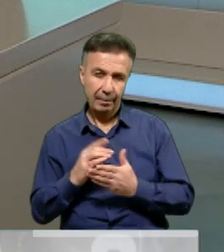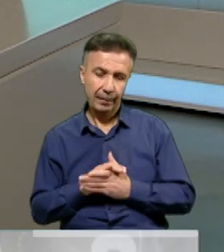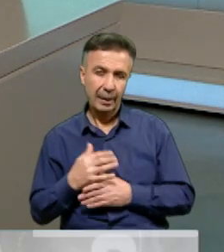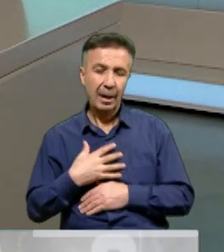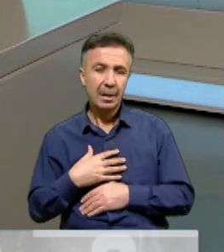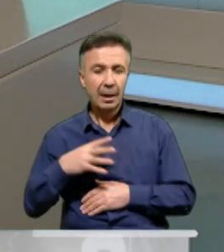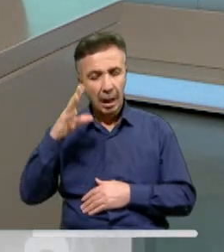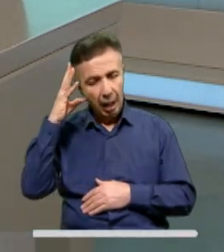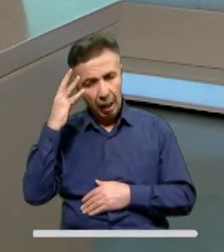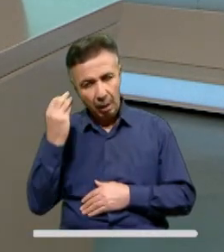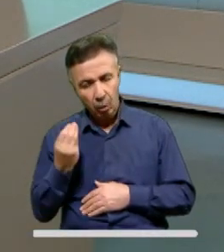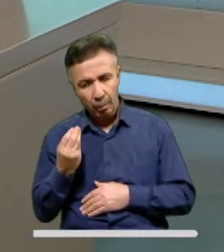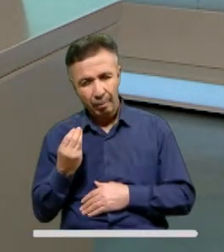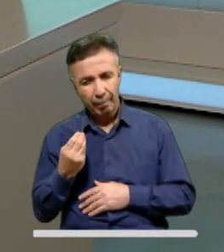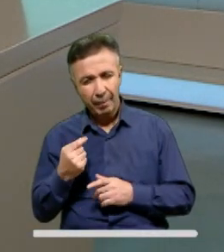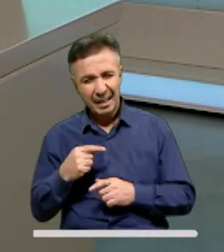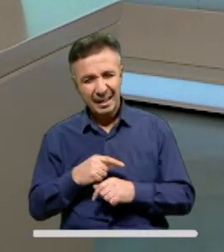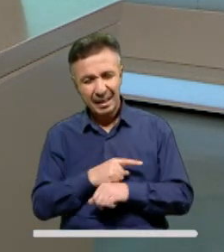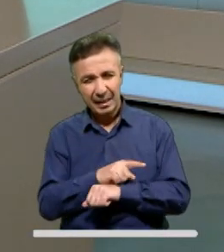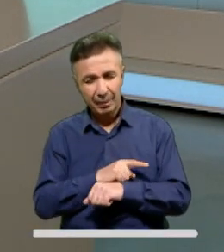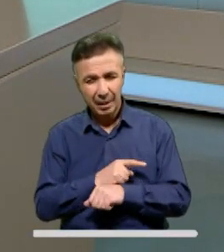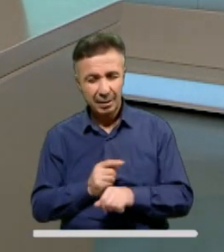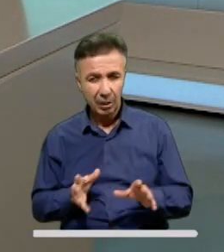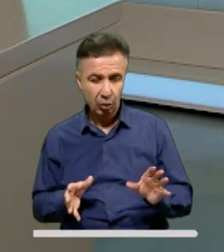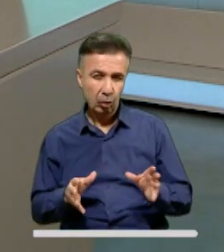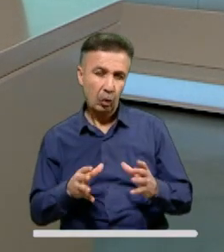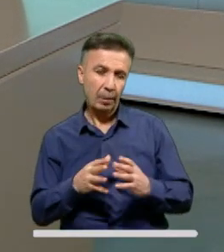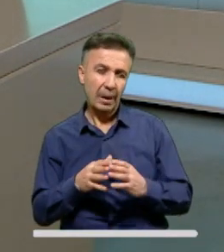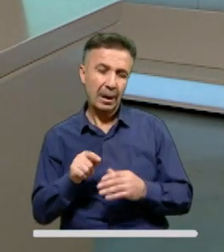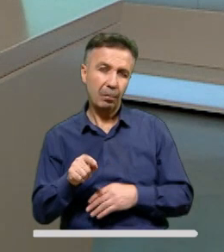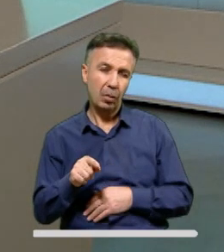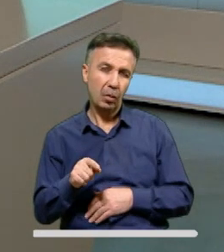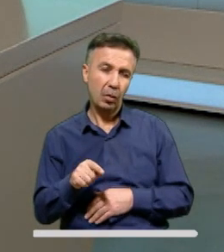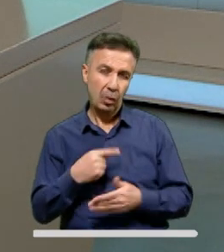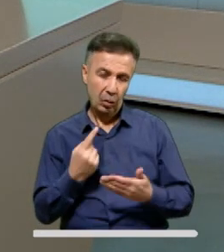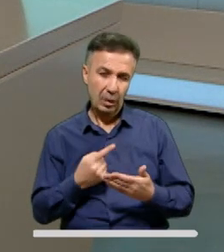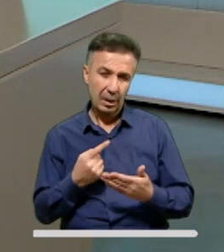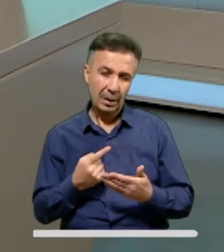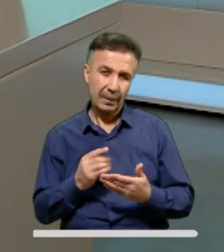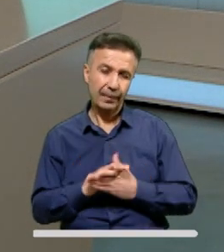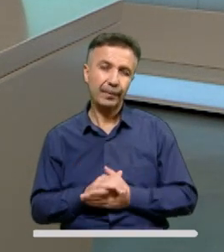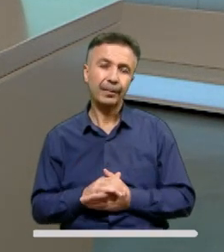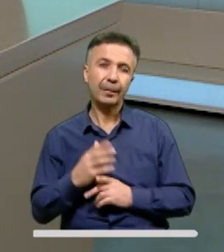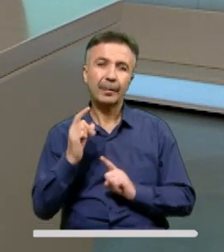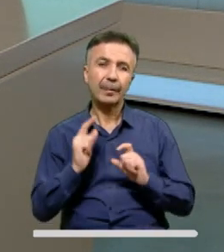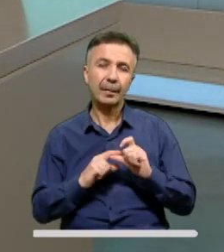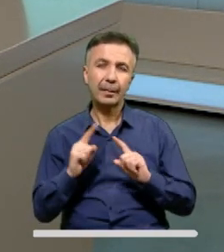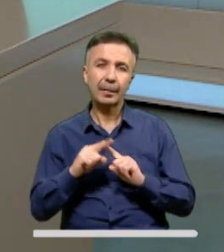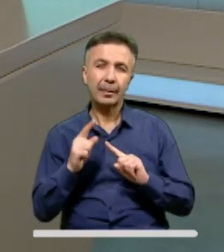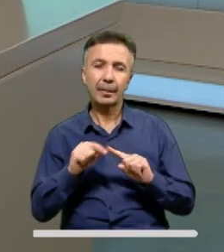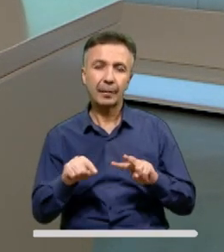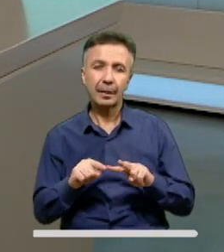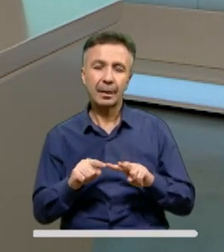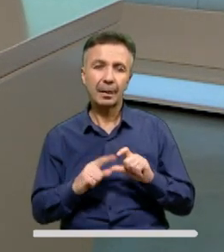Hazreti Ebubekir radıyallahu anh döneminde cem olan bu mushafı istinsah ettiler. Ne demek yani